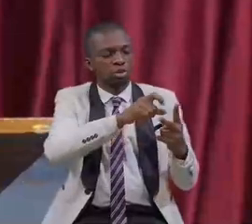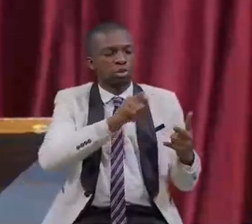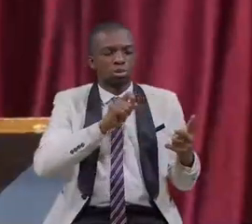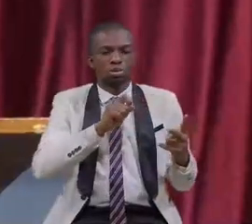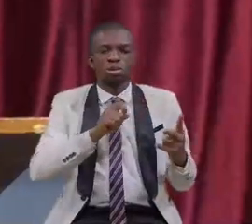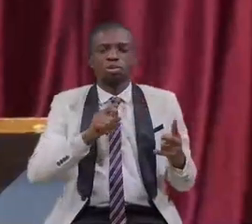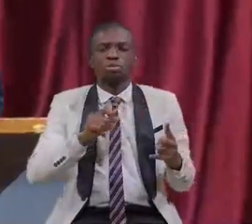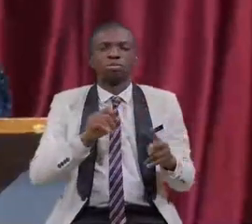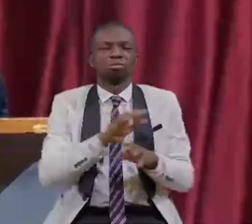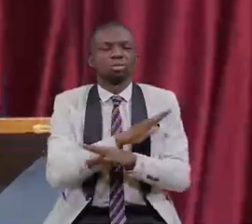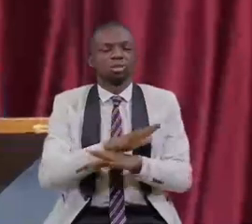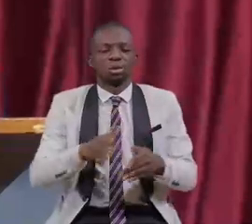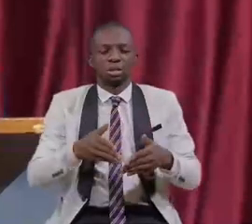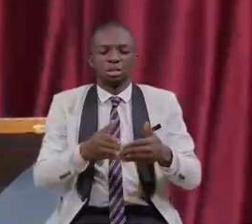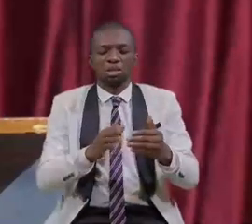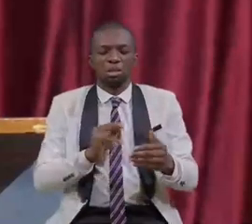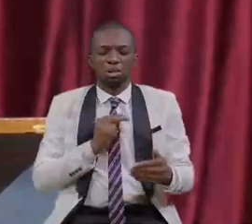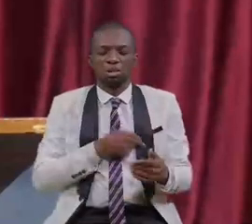tentation.